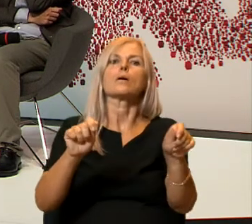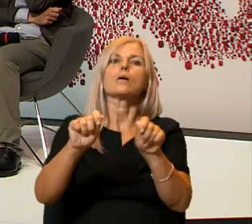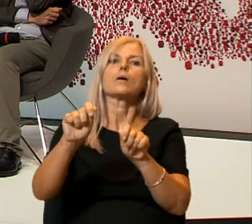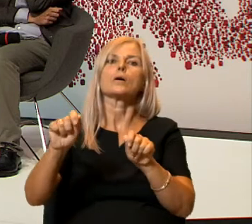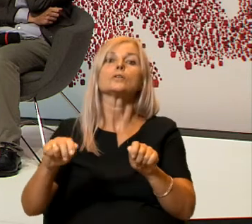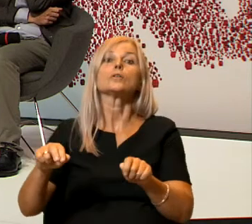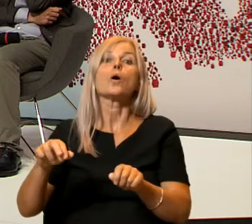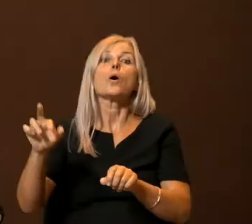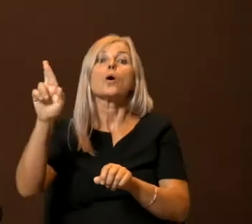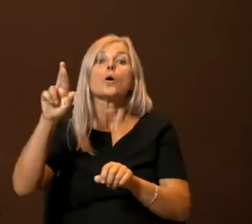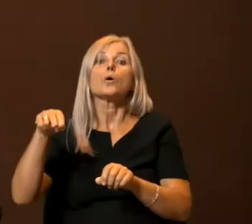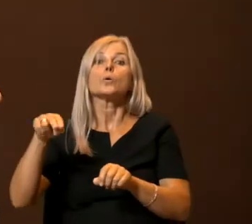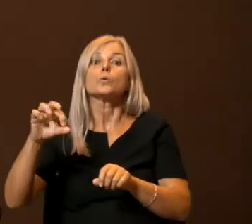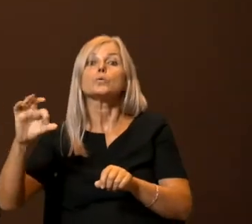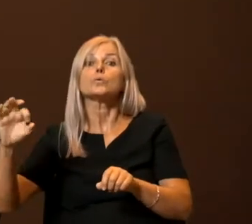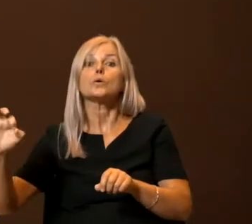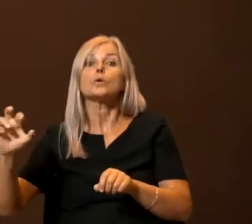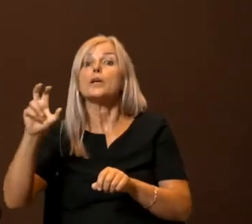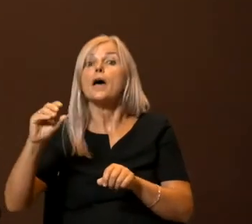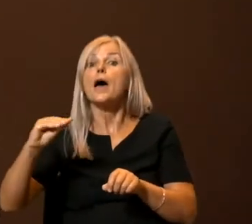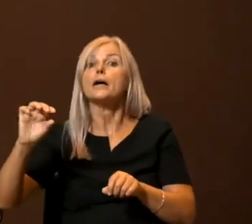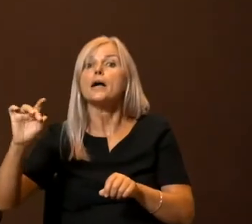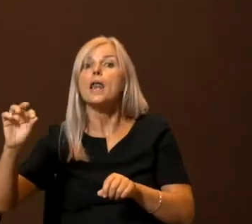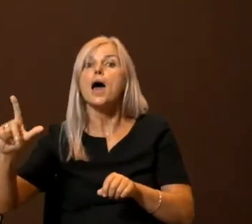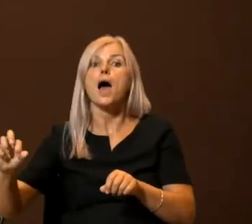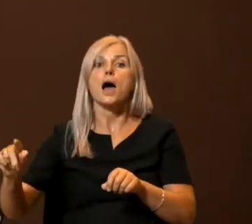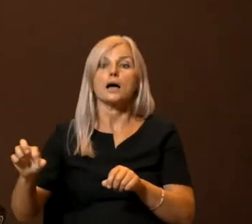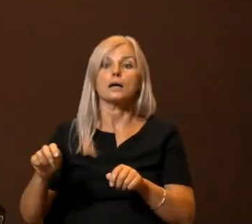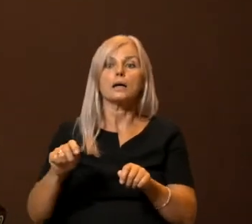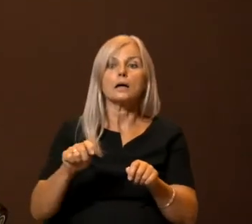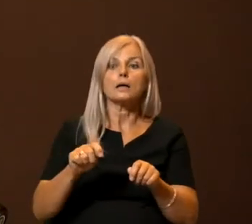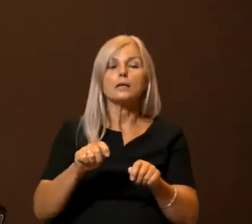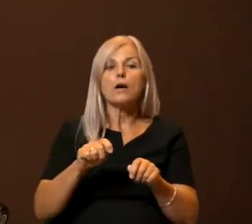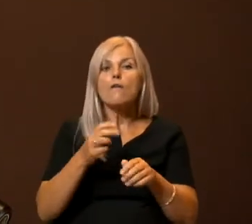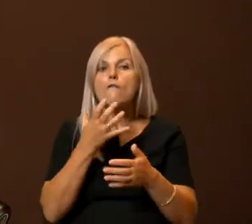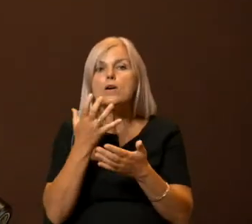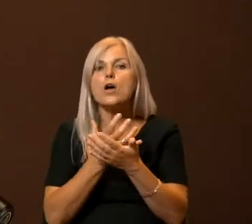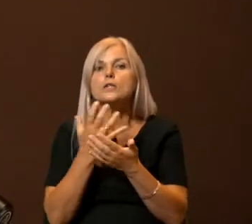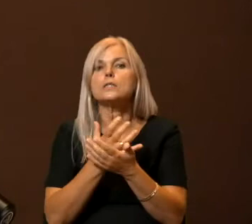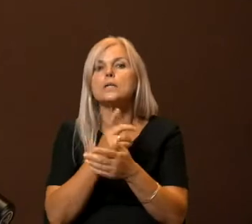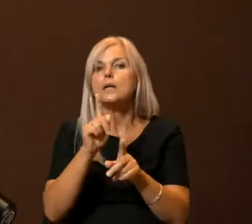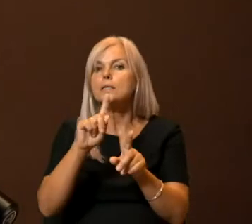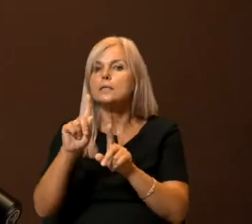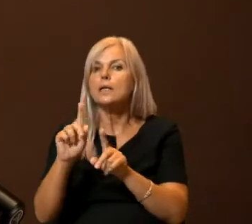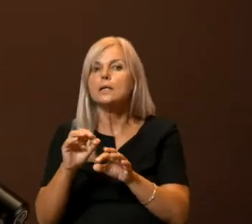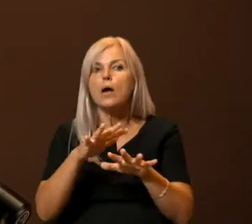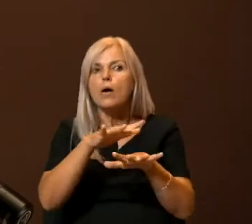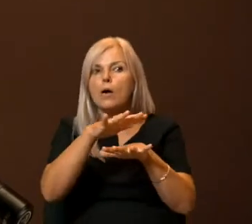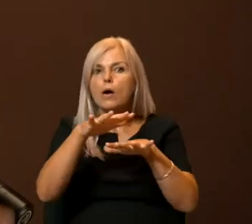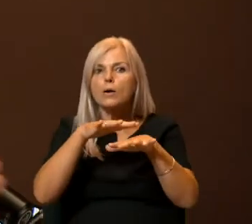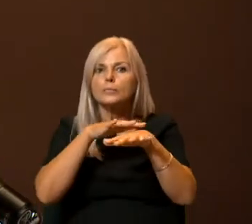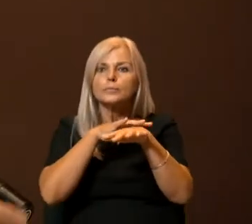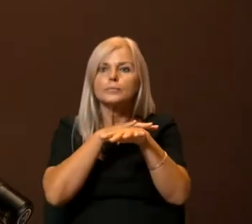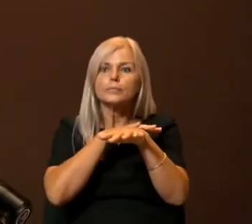i też u Hegla jest używane, aby oznaczyć pewną